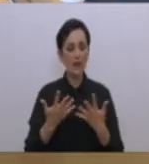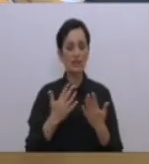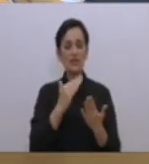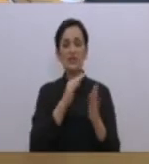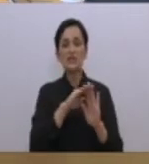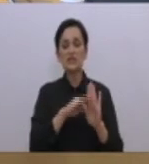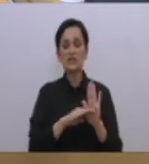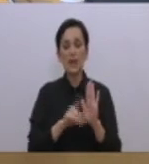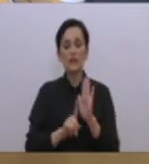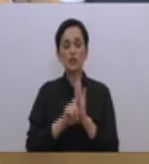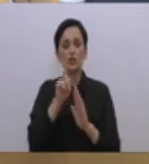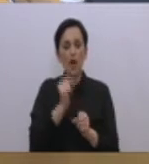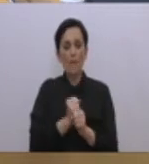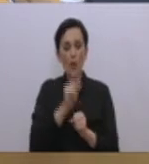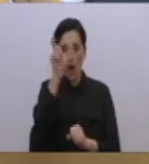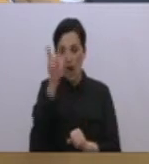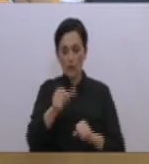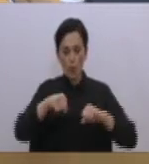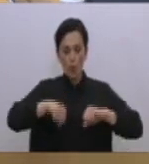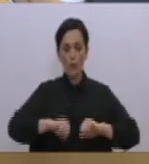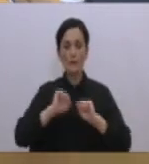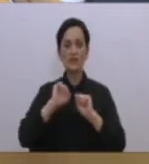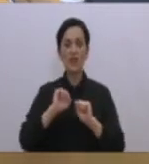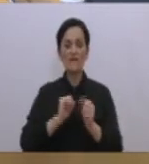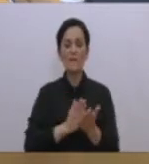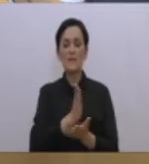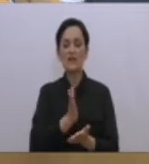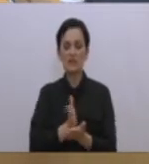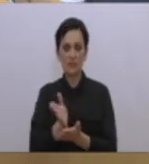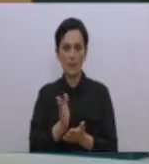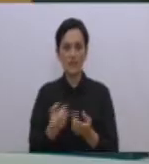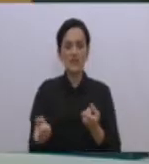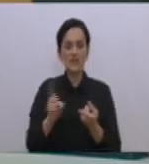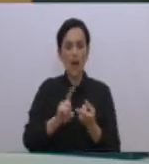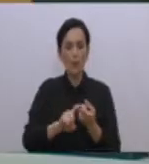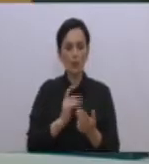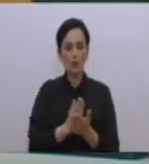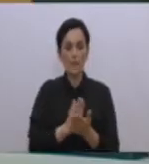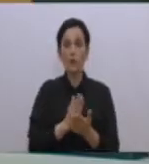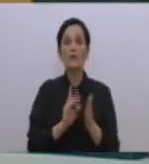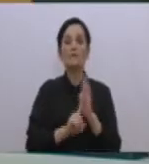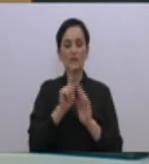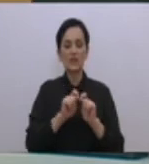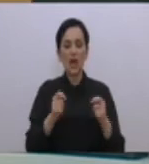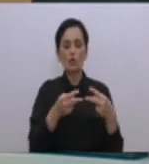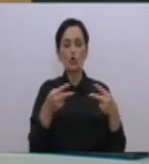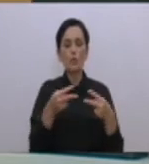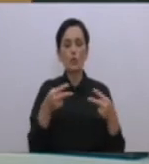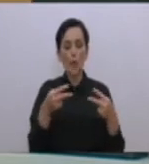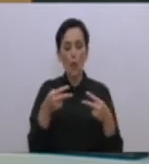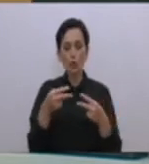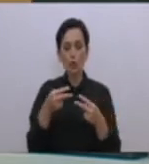სისტემის ჩამოყალიბება, რომელიც ადამიანის უფლებების დაცვის პრინციპებზეა დაფუძნებული. დაინერგება პროპორციულობის პრინციპი,